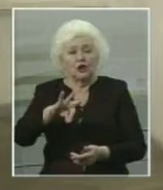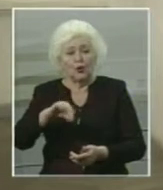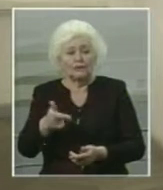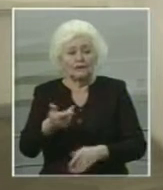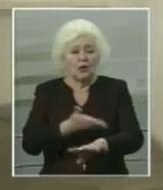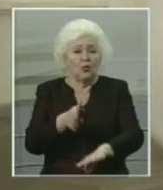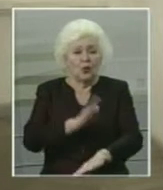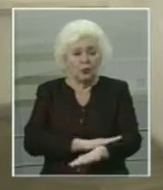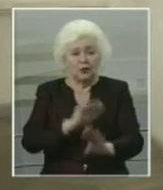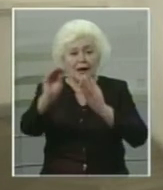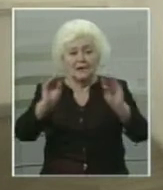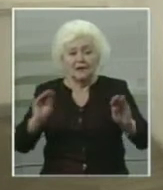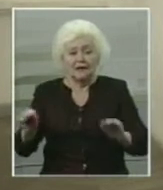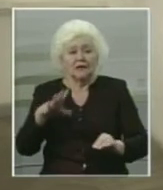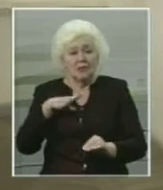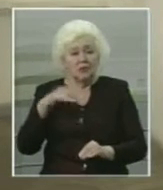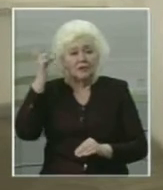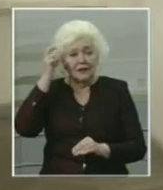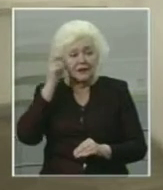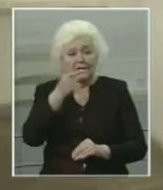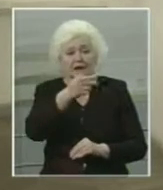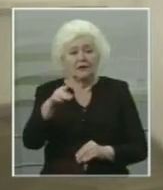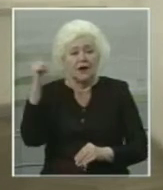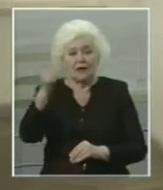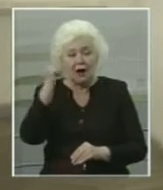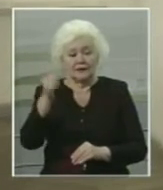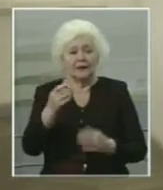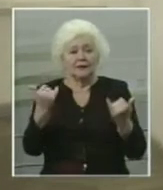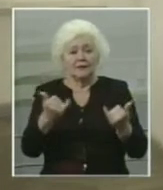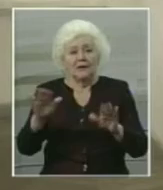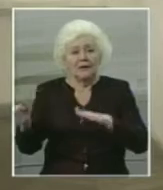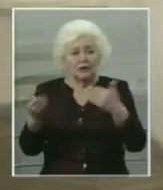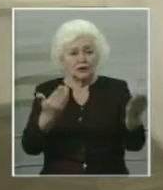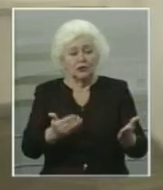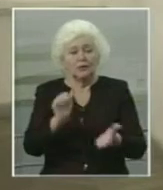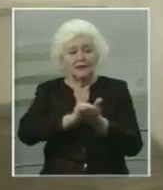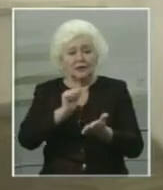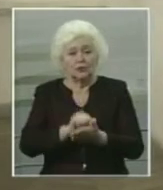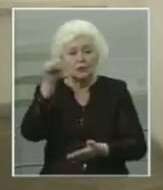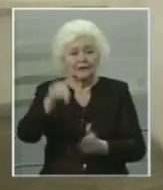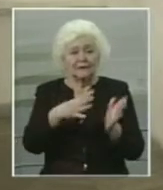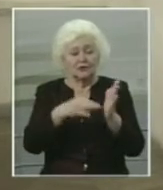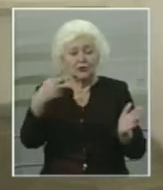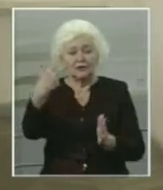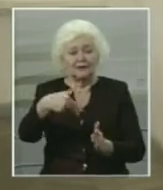Польщі. Виставка вже побувала в Києві, Одесі та Харкові. Проєкт створено на основі документів